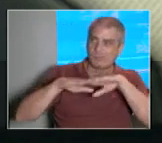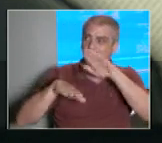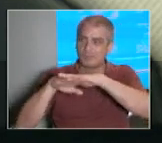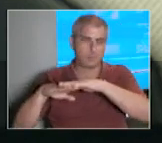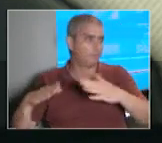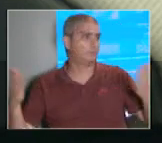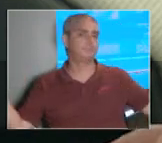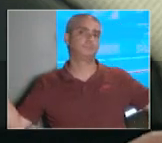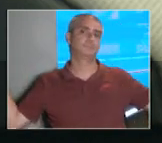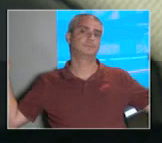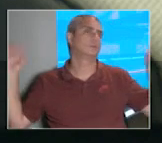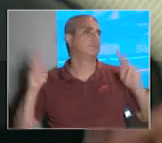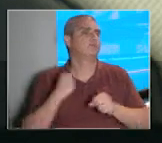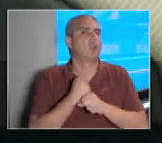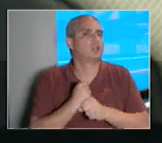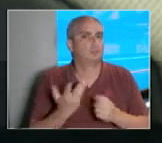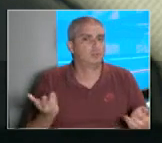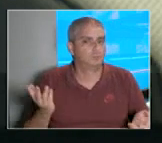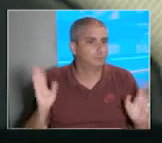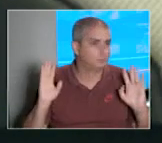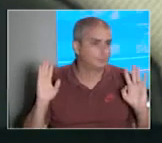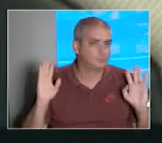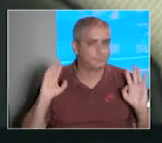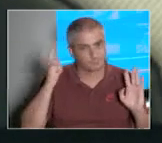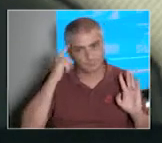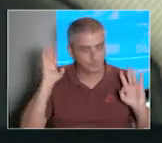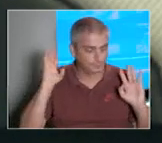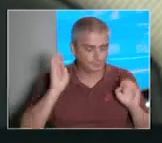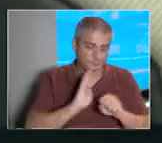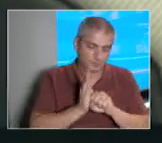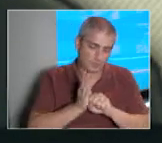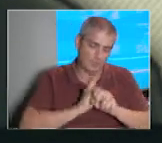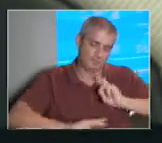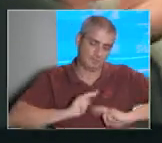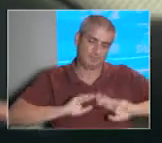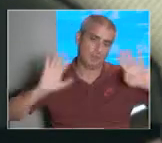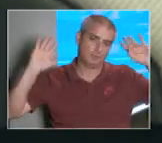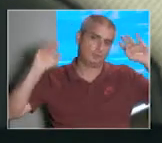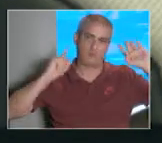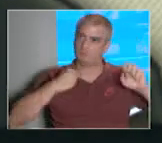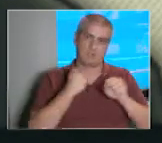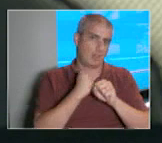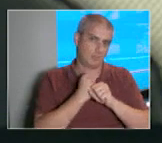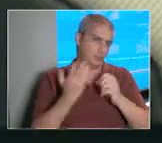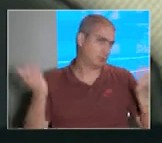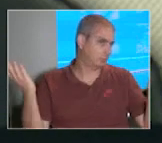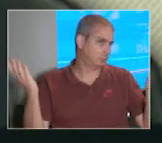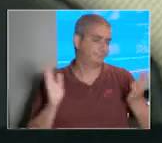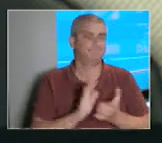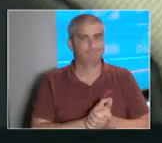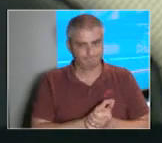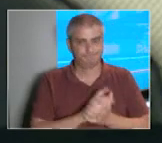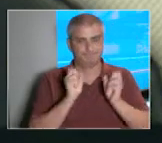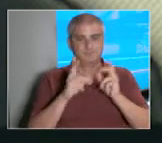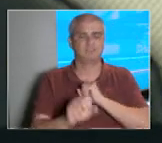הרי מה טלאים? מה אפשר לעשות? שלא נדע מקרונה ומצרות כאלו, ולא נצטרך לעשות את הטלאים האלו. אוקיי, סגן